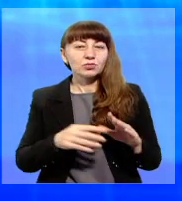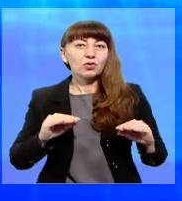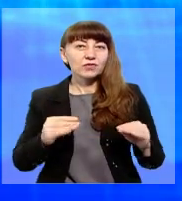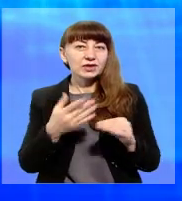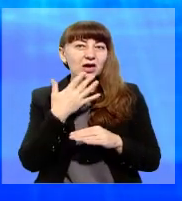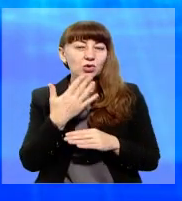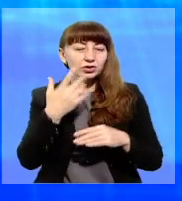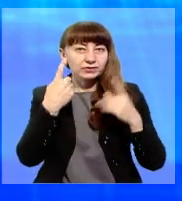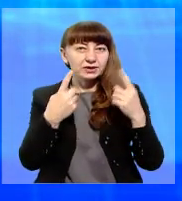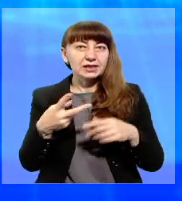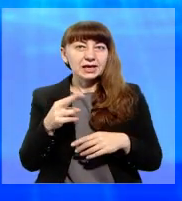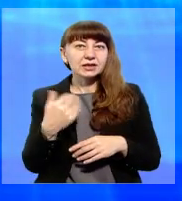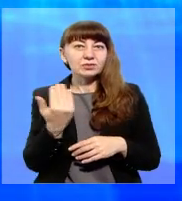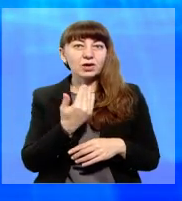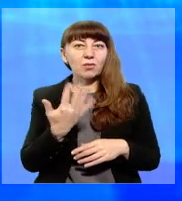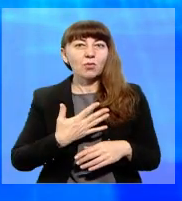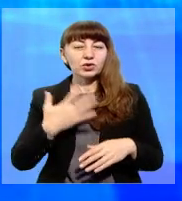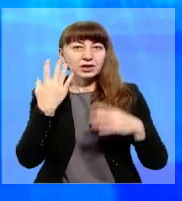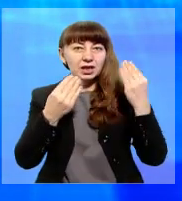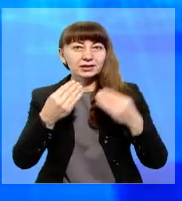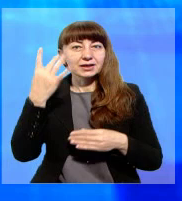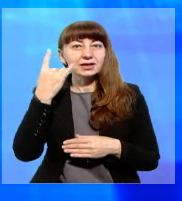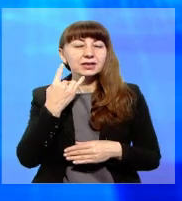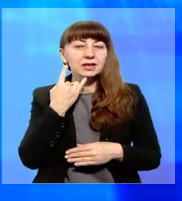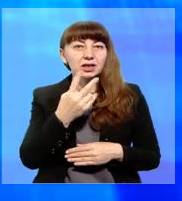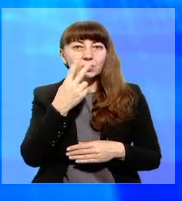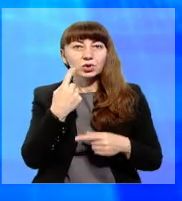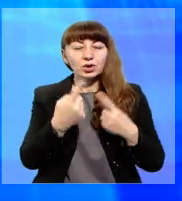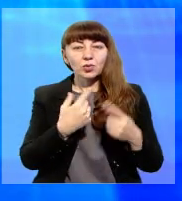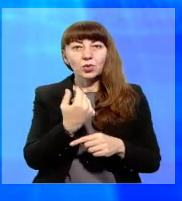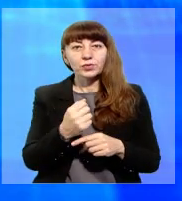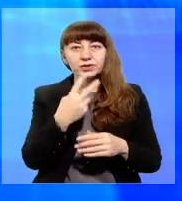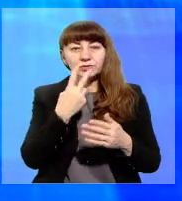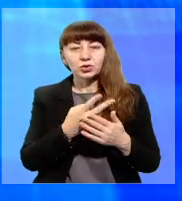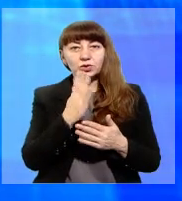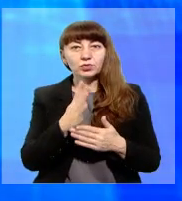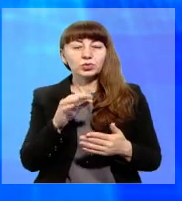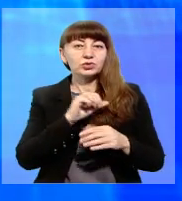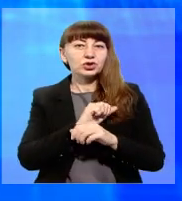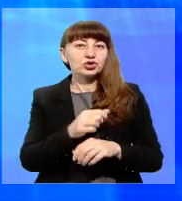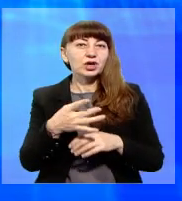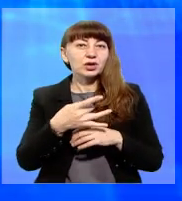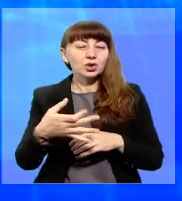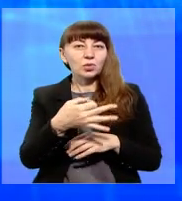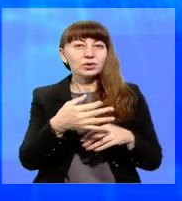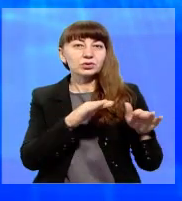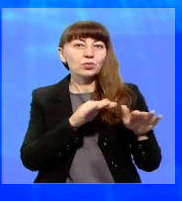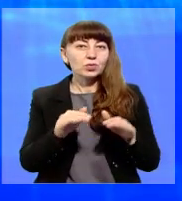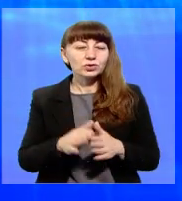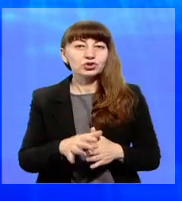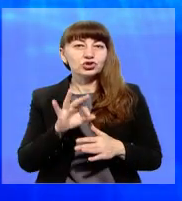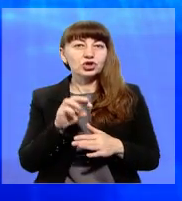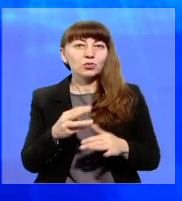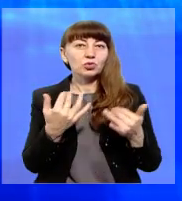фестивалю народного творчества «Для тебя мой талант, Казахстан». По традиции, победители смотра будут представлять район на областном уровне.